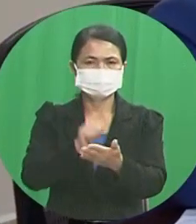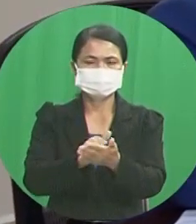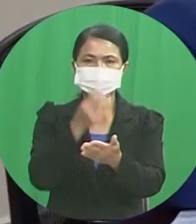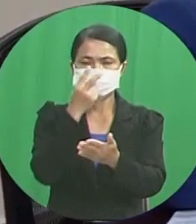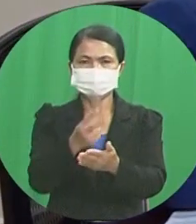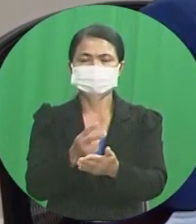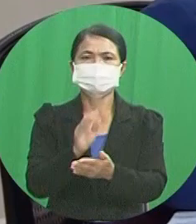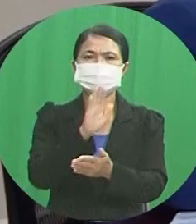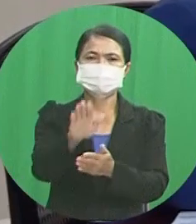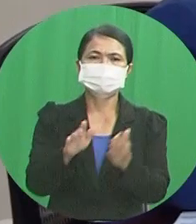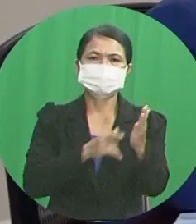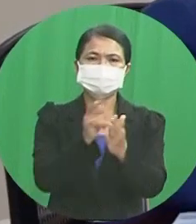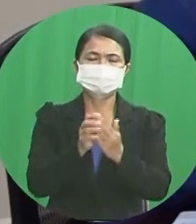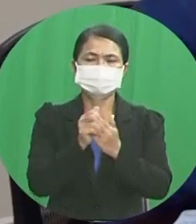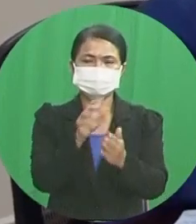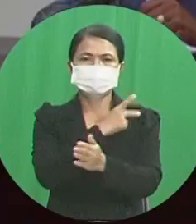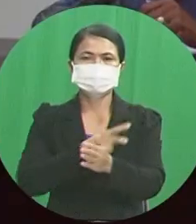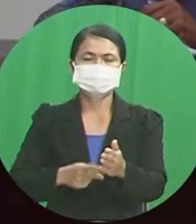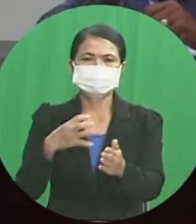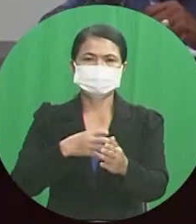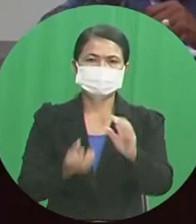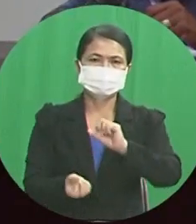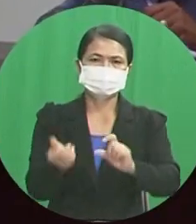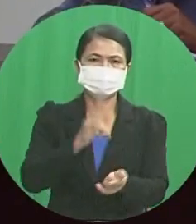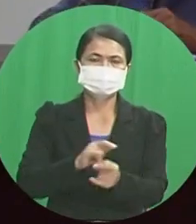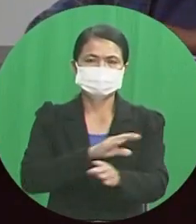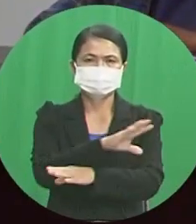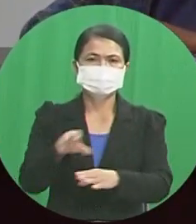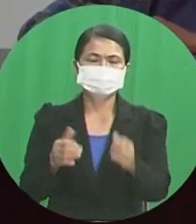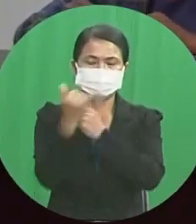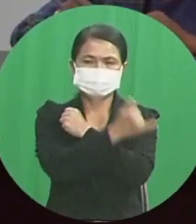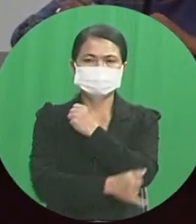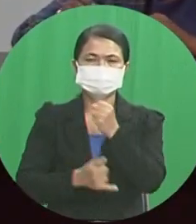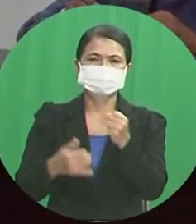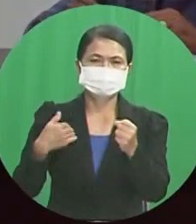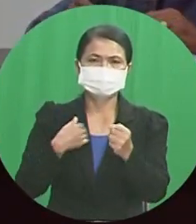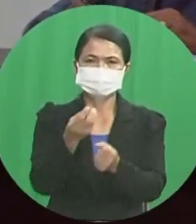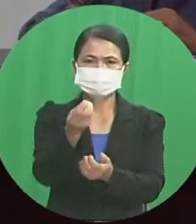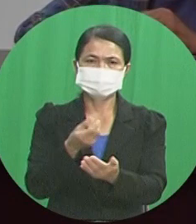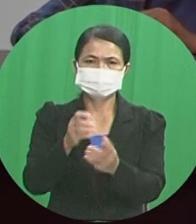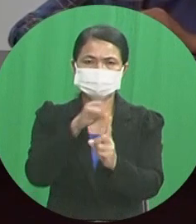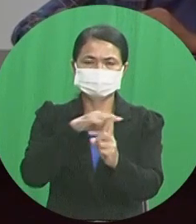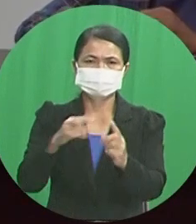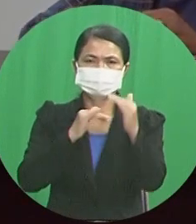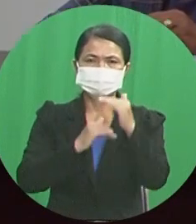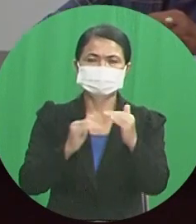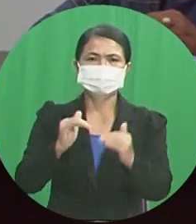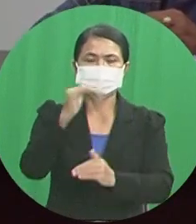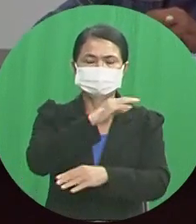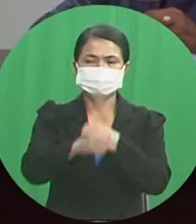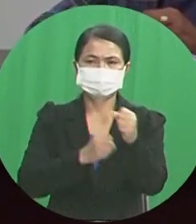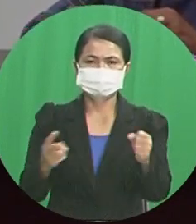ក្ខុវិស័យរបស់រាជរដ្ឋាភិបាលដែលចង់ប្រែក្លាយកម្ពុជាទៅជាប្រទេសមានប្រាក់ចំណូលមធ្យមកម្រិតខ្ពស់នៅ